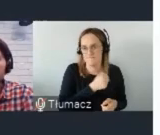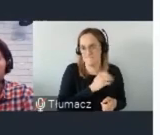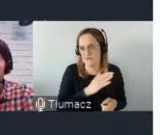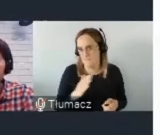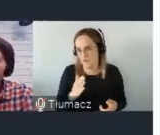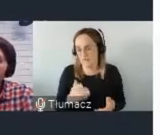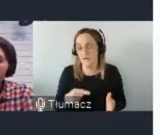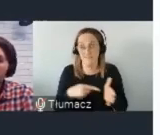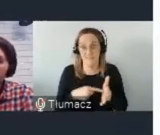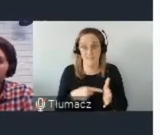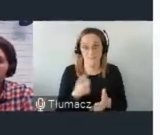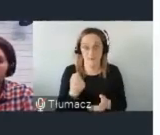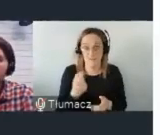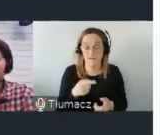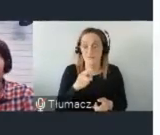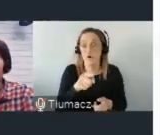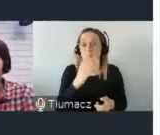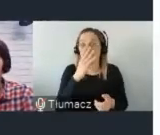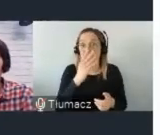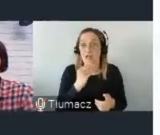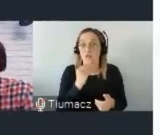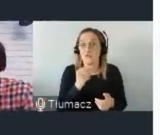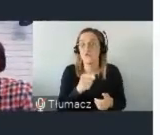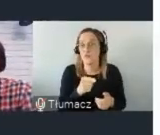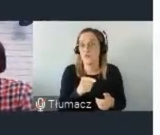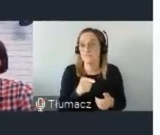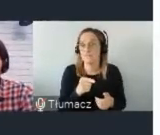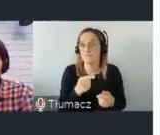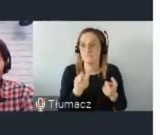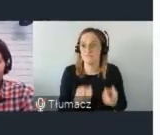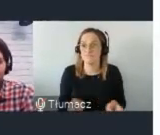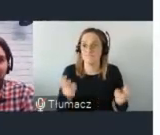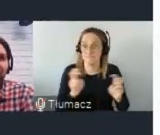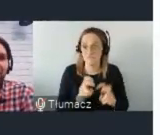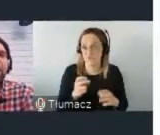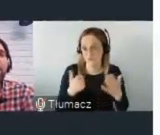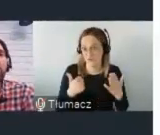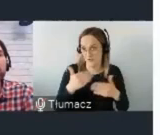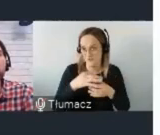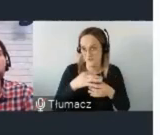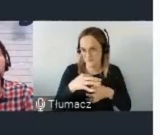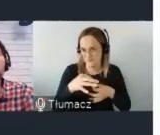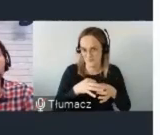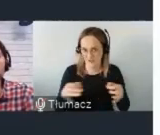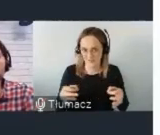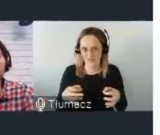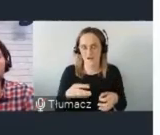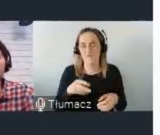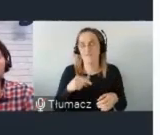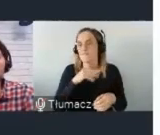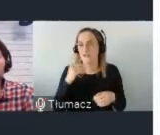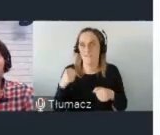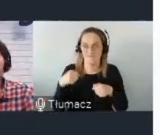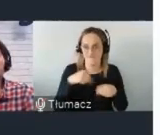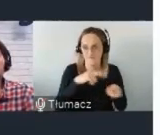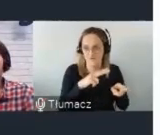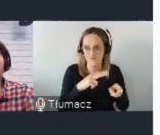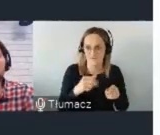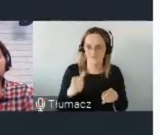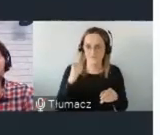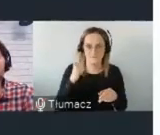W tym momencie, kiedy chcecie, żeby to zdjęcie przetworzyło się i wyświetlił się na przykład taki sześcian, wystarczy wrócić tutaj wstecz,